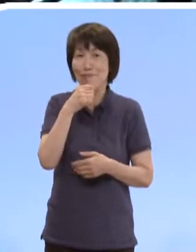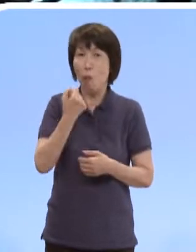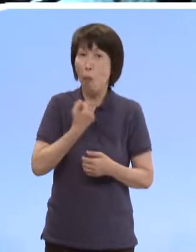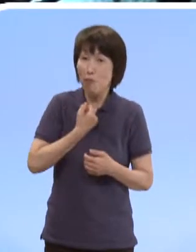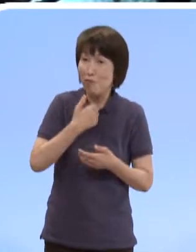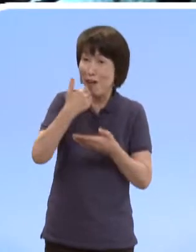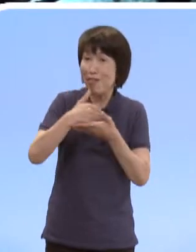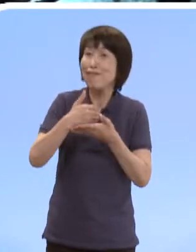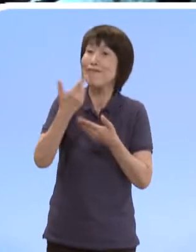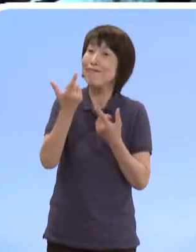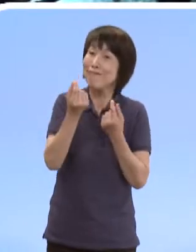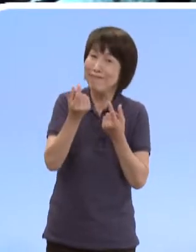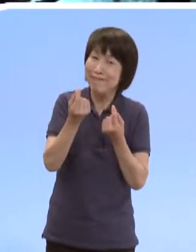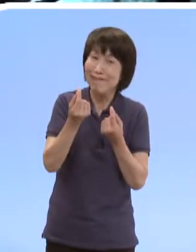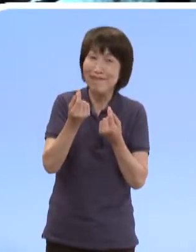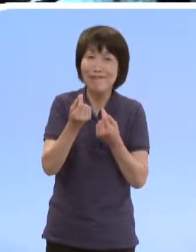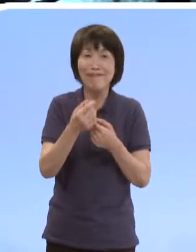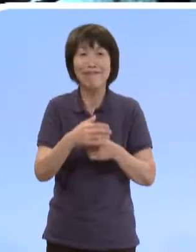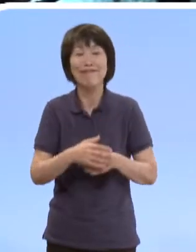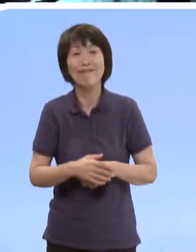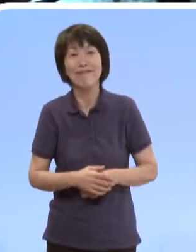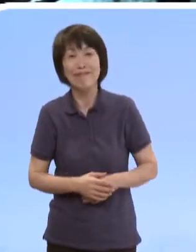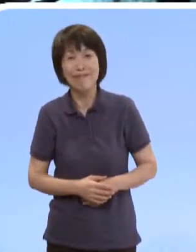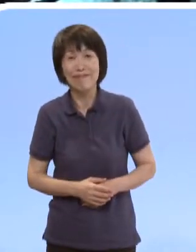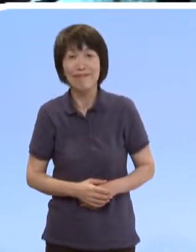さんめっちゃ面白い。